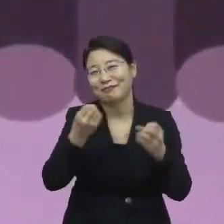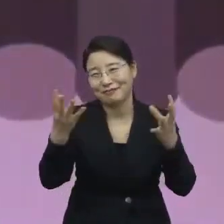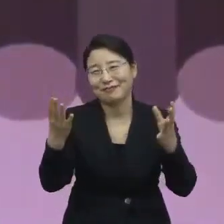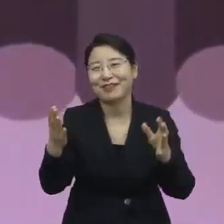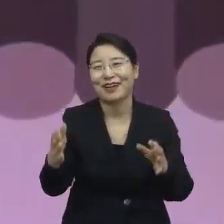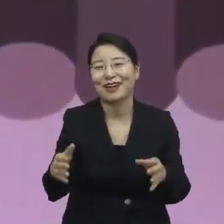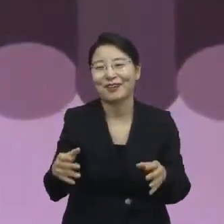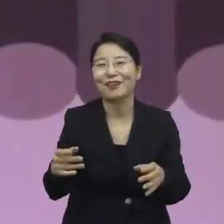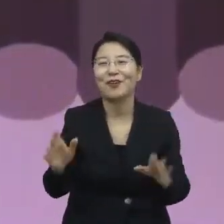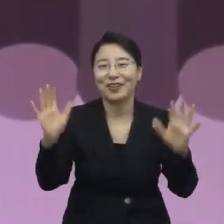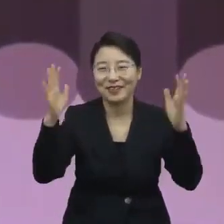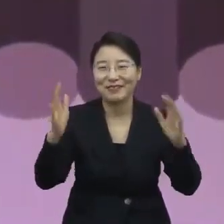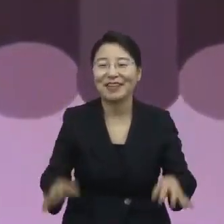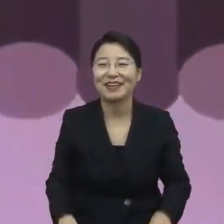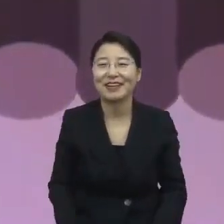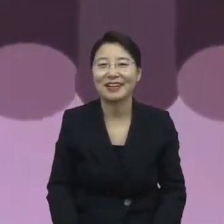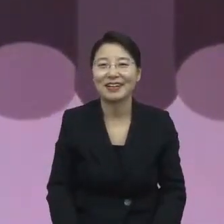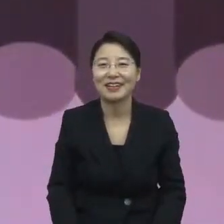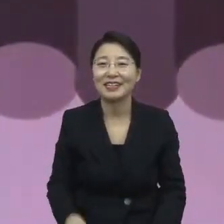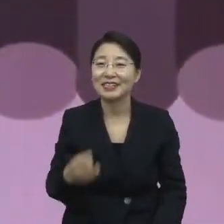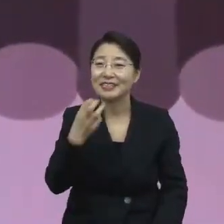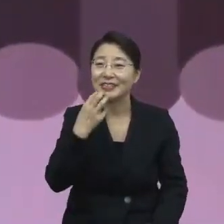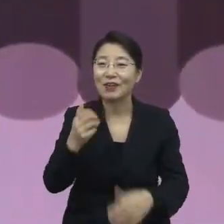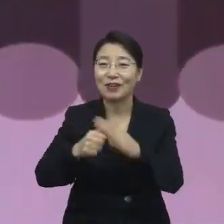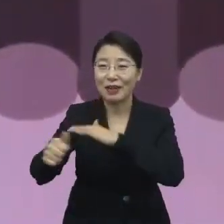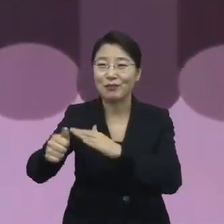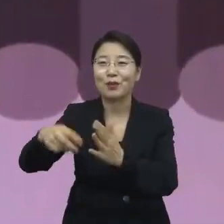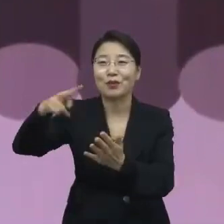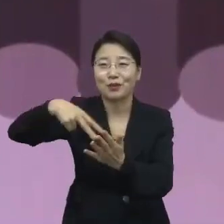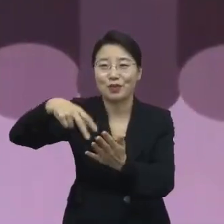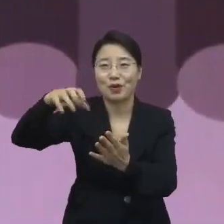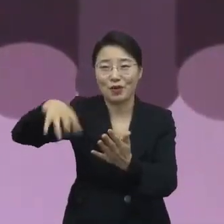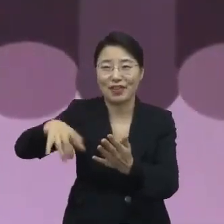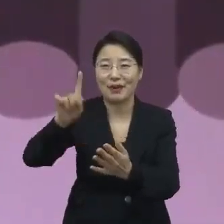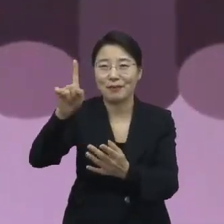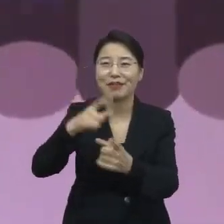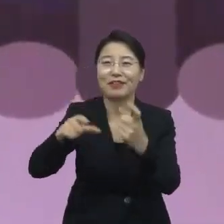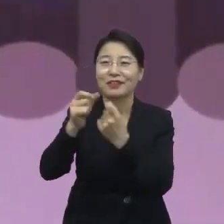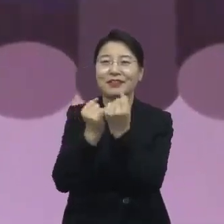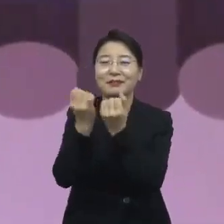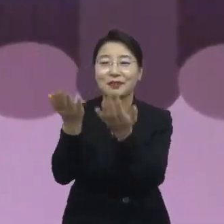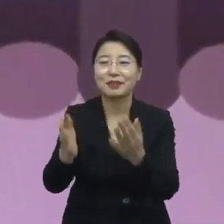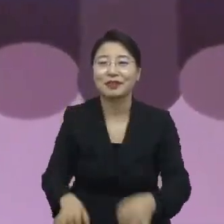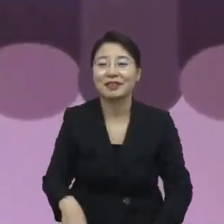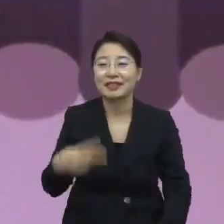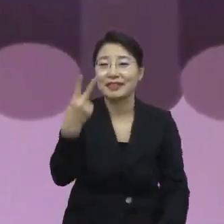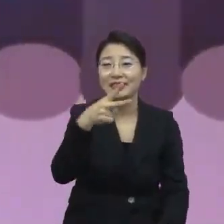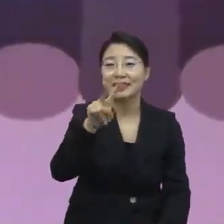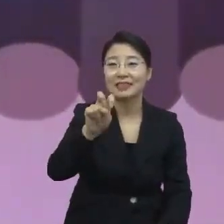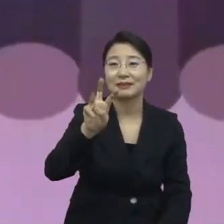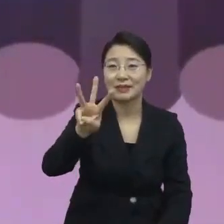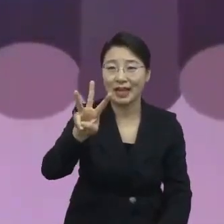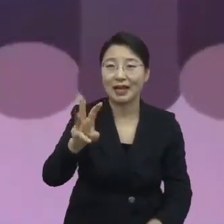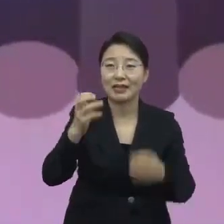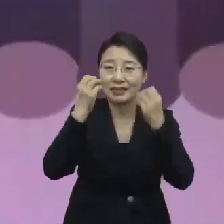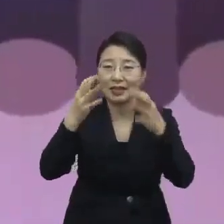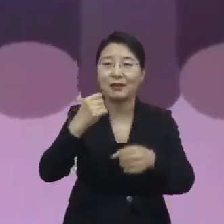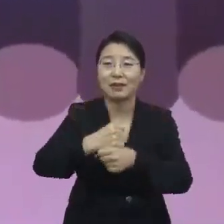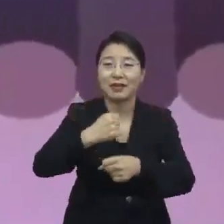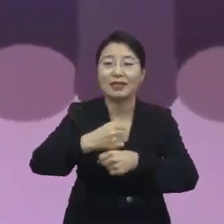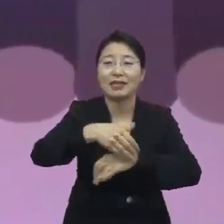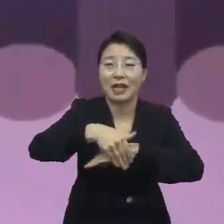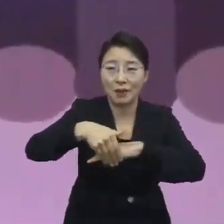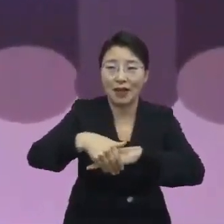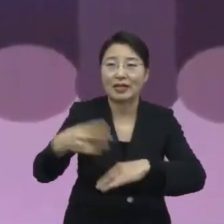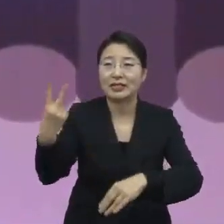한번 축하드립니다. 그런데 서울대표도서관 한 번만 더 말씀드리고 싶습니다. 23년 착공 예정이었고